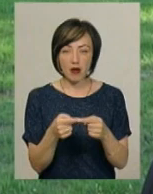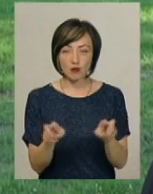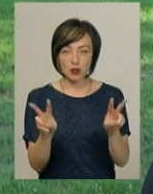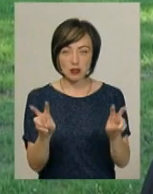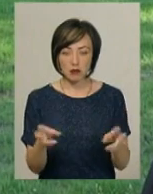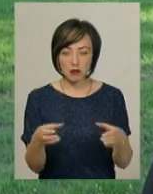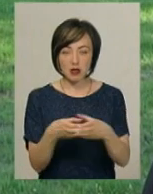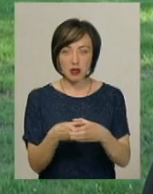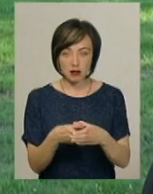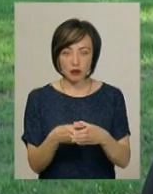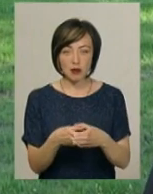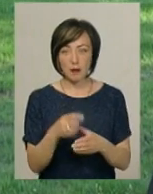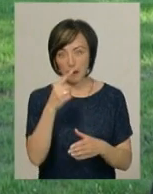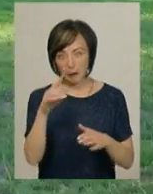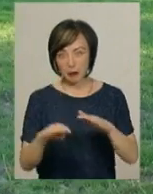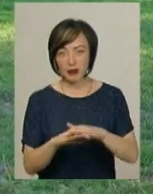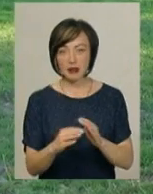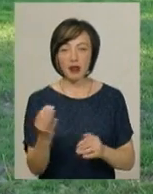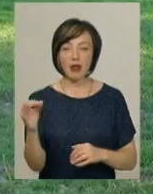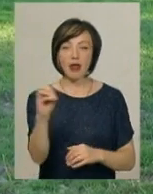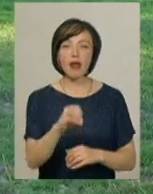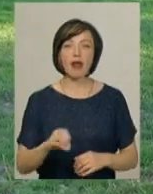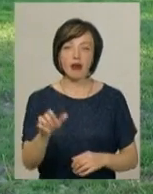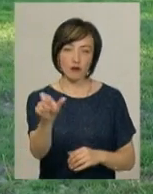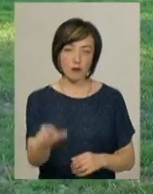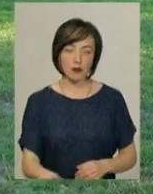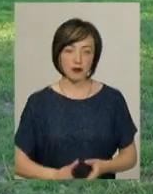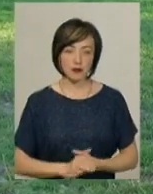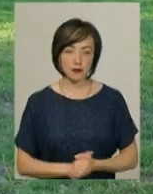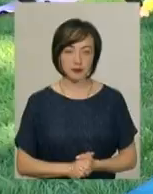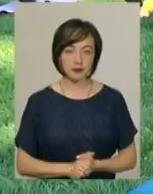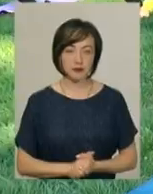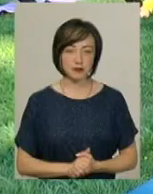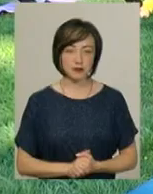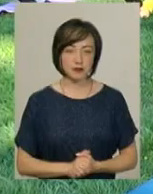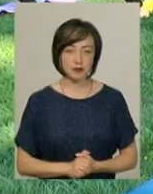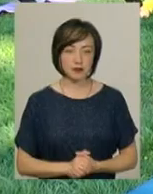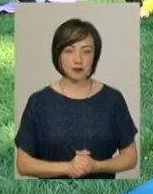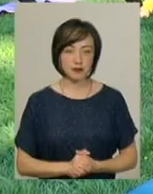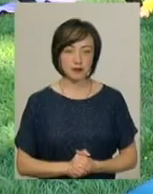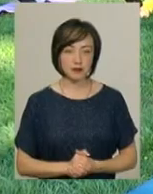дисципліну, адаптовану під європейця. Під западного чоловіка.